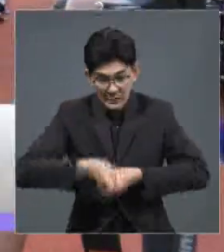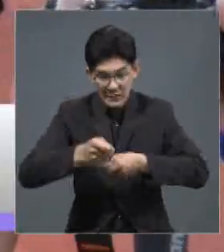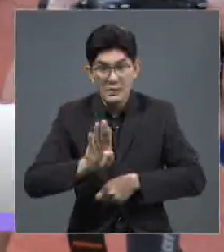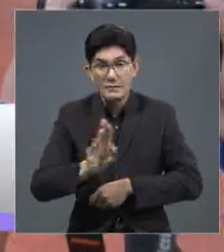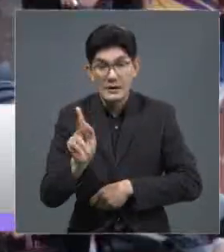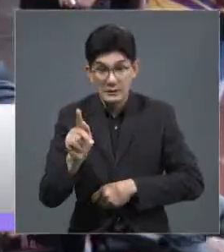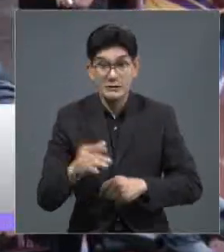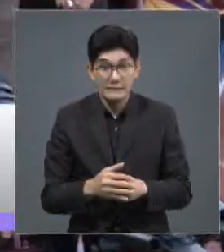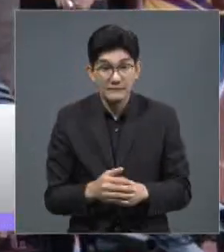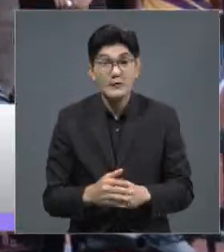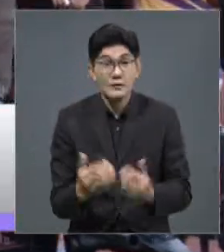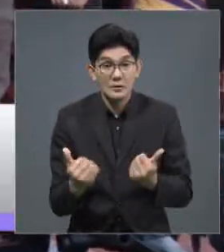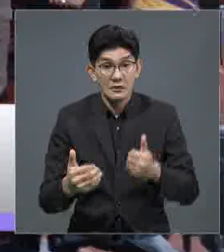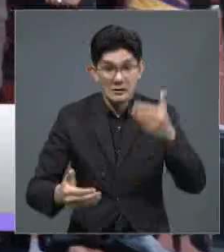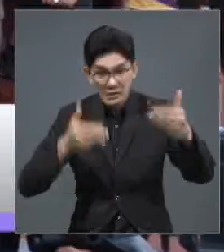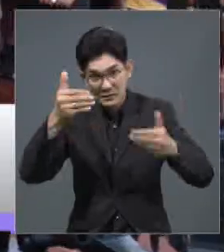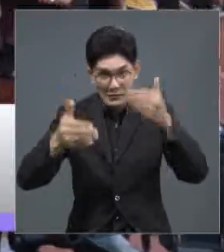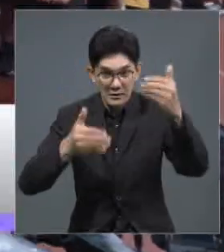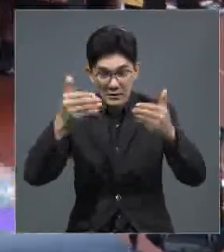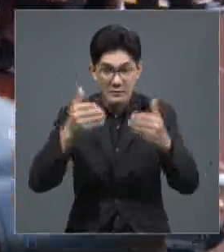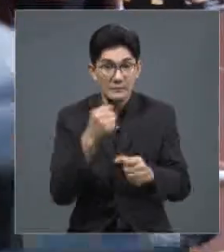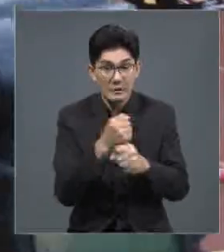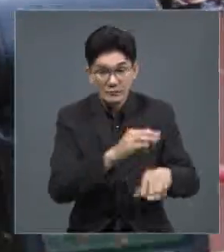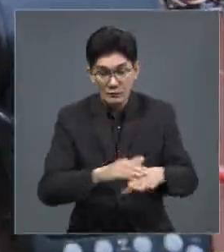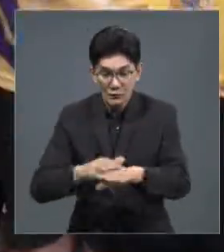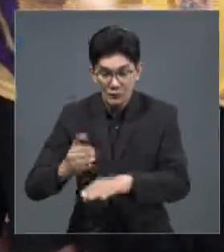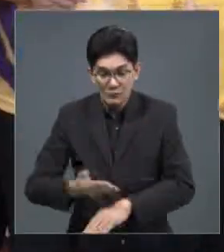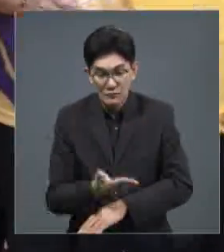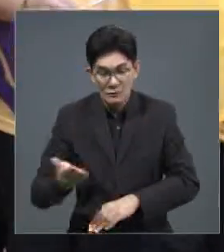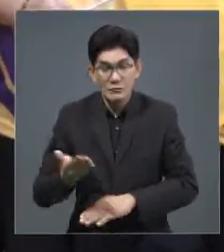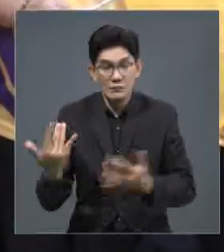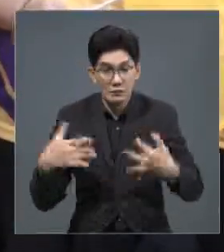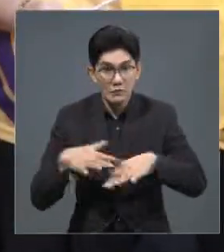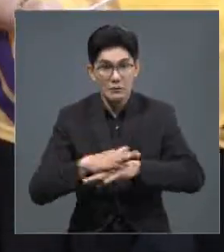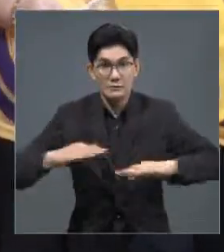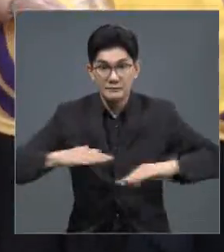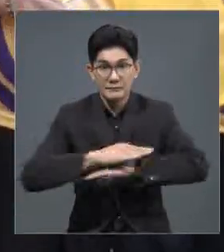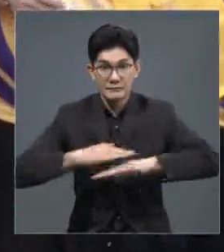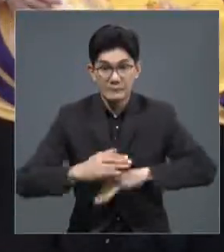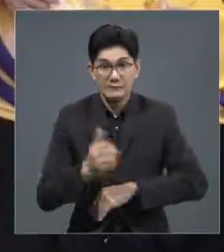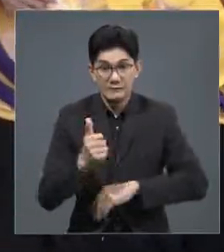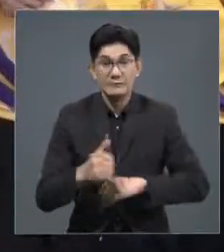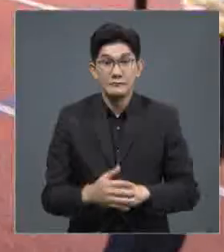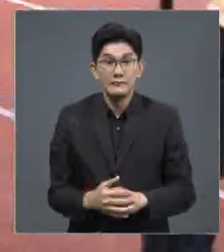บางเขนนะครับก็ถือว่าเป็นอีกหนึ่งกิจกรรมนะะที่่าเชิญชวนให้ทุกท่านได้มาร่วมออกกำลังกายนะครับ